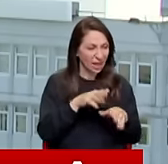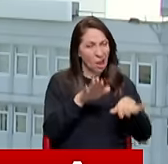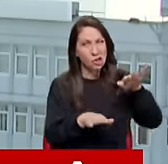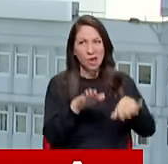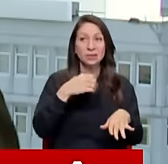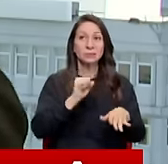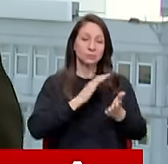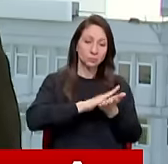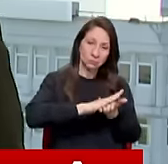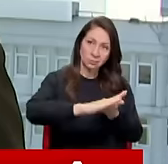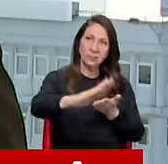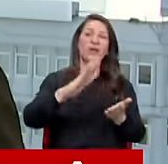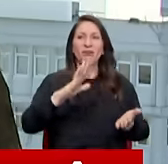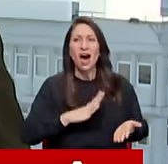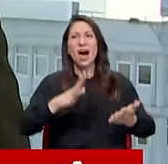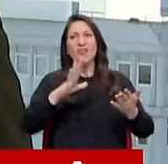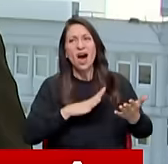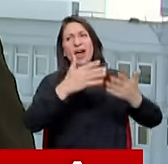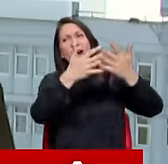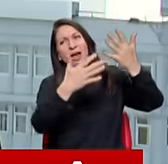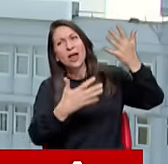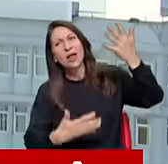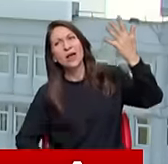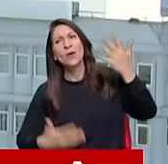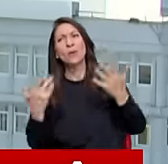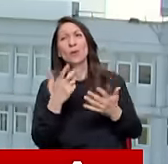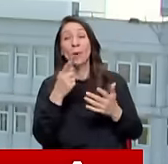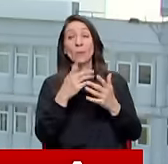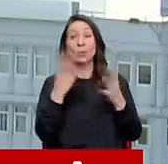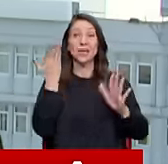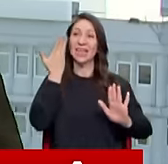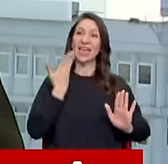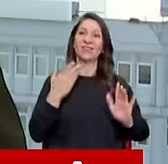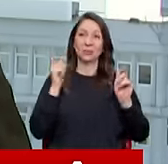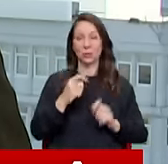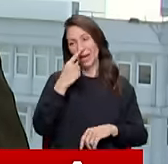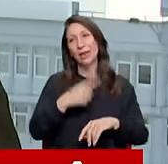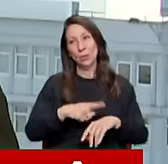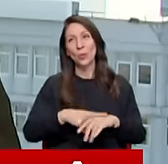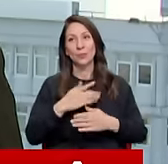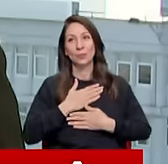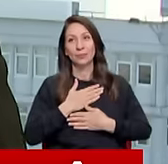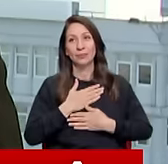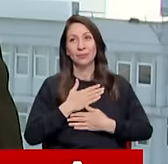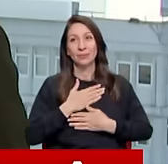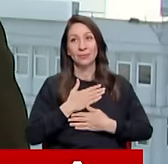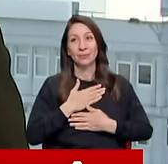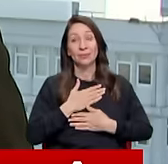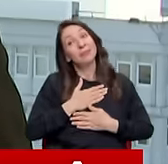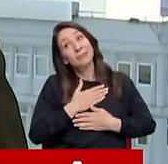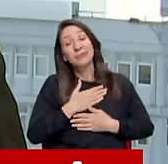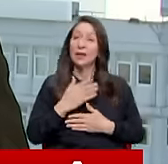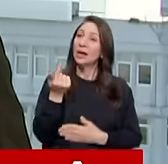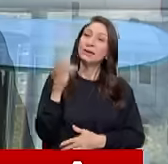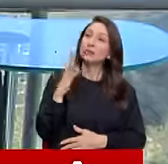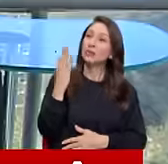şeklini değiştireceğiz. Var da var yani. Hani ama bunları büyük bir keyifle yapacağıma çok inanıyorum ben. Az önce